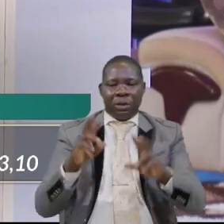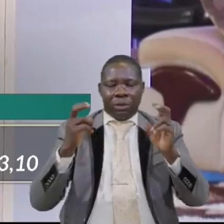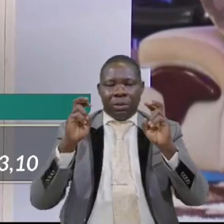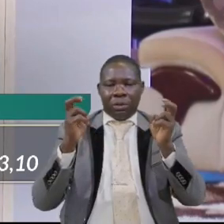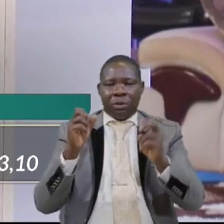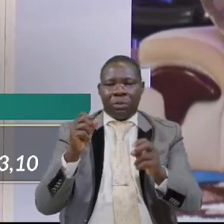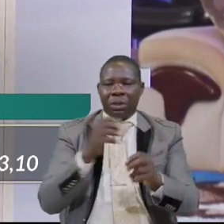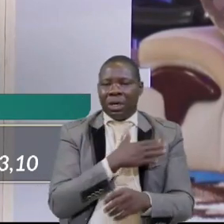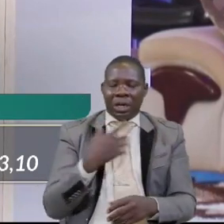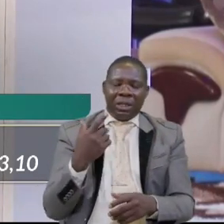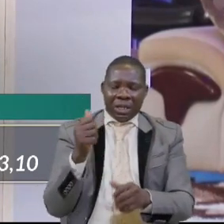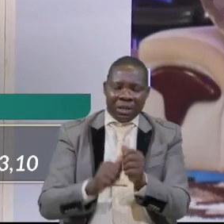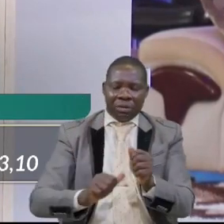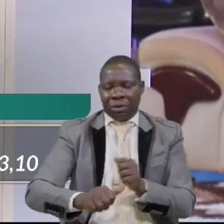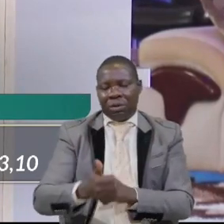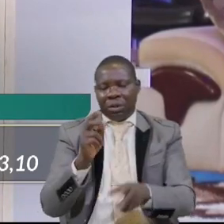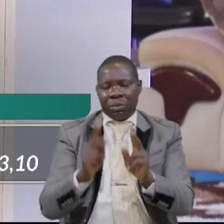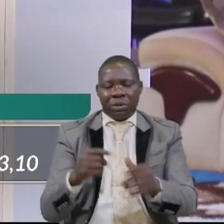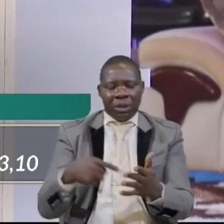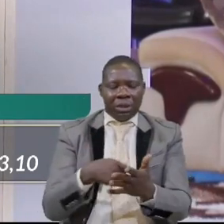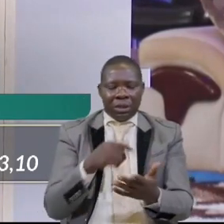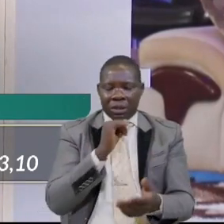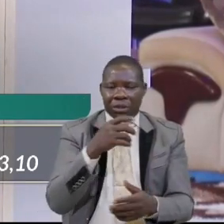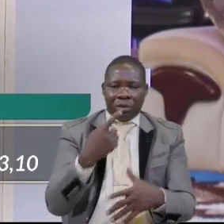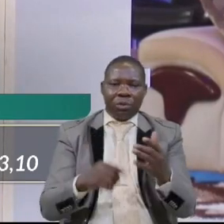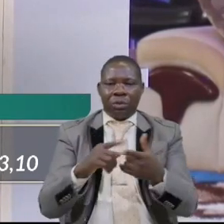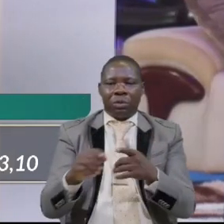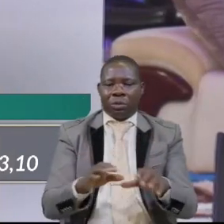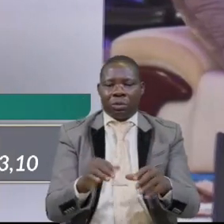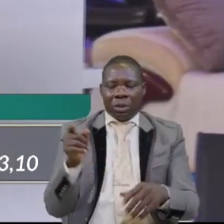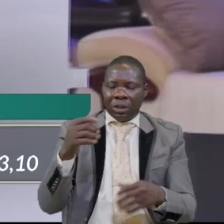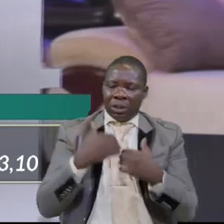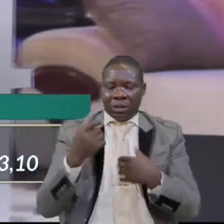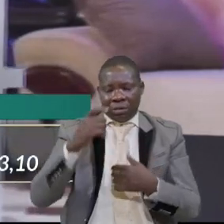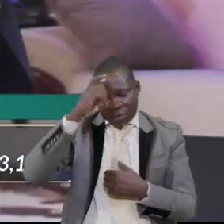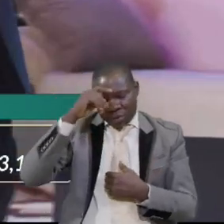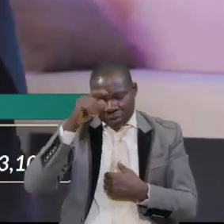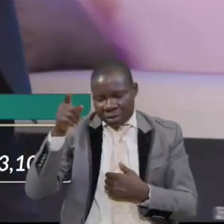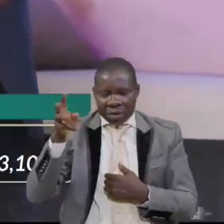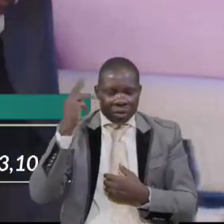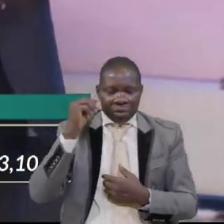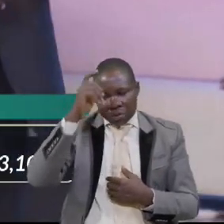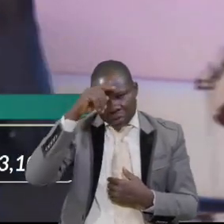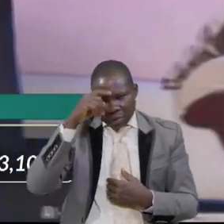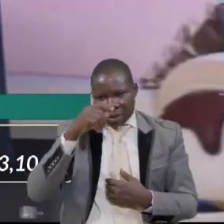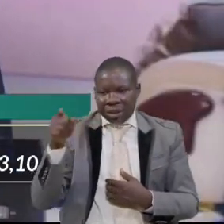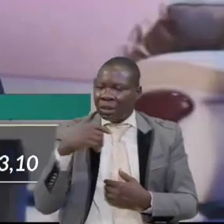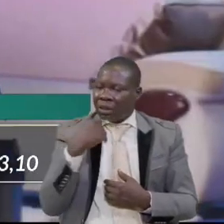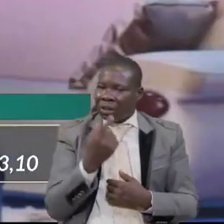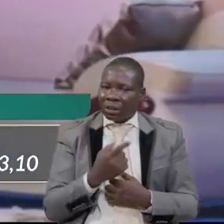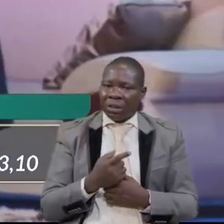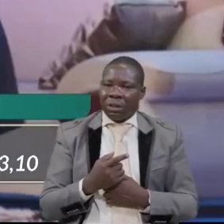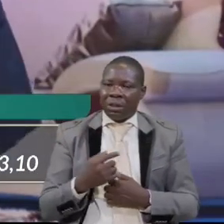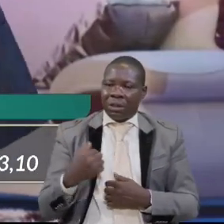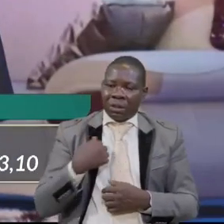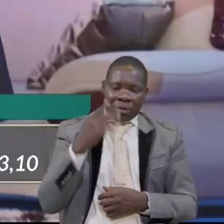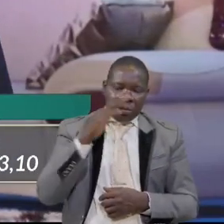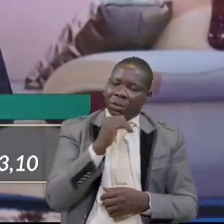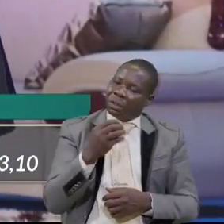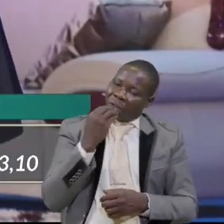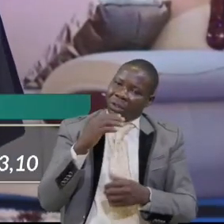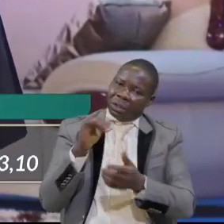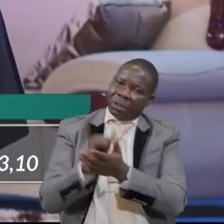manger. Voici ce que vous devez faire. Il avait la sagesse. Il était sage. Il a dit, je ne mange pas ça.